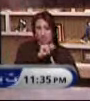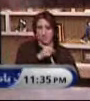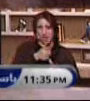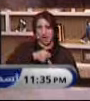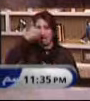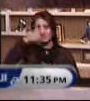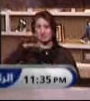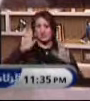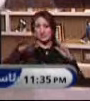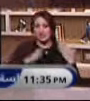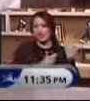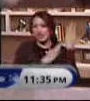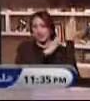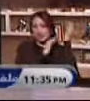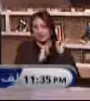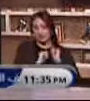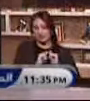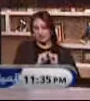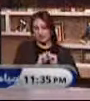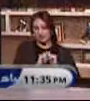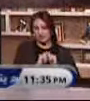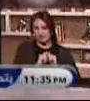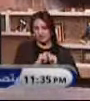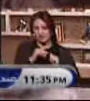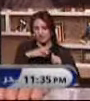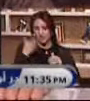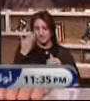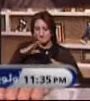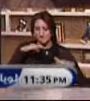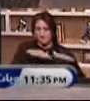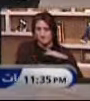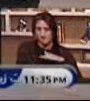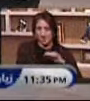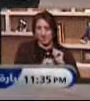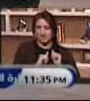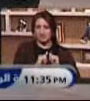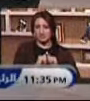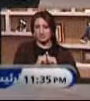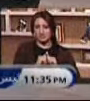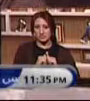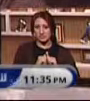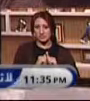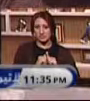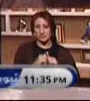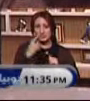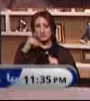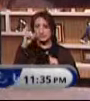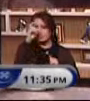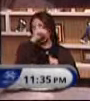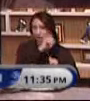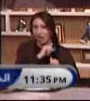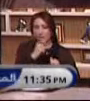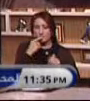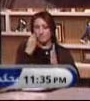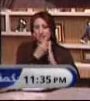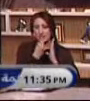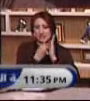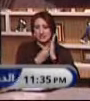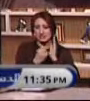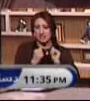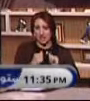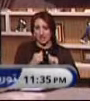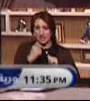مرة بمبيت أول ليلة في قبره. الله. كل ده ما يسويش مبيت ليه؟ ليه اول ما يدخل